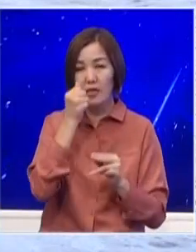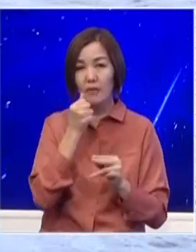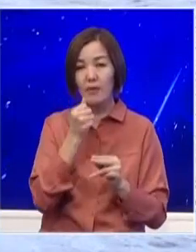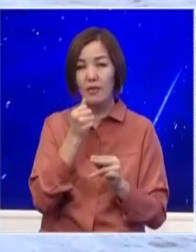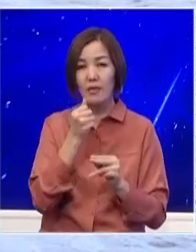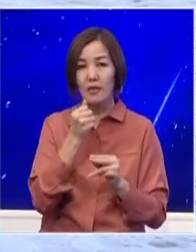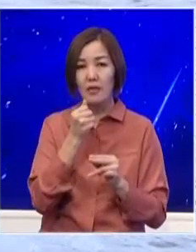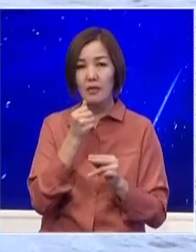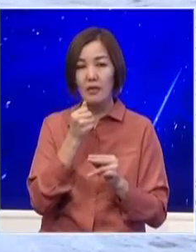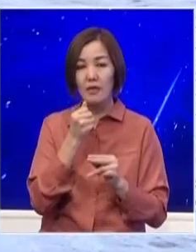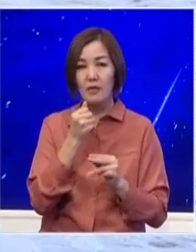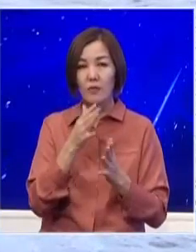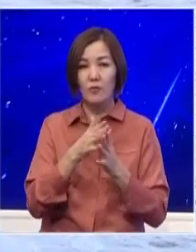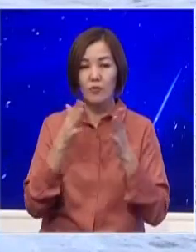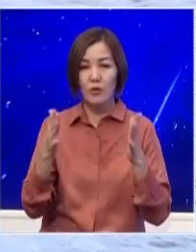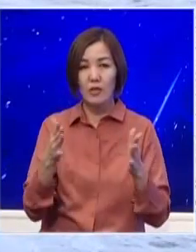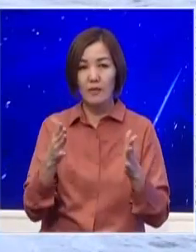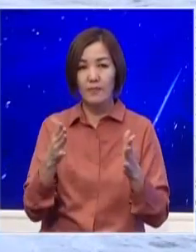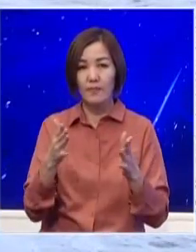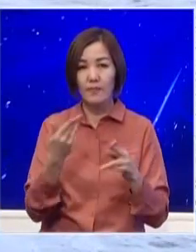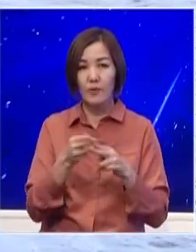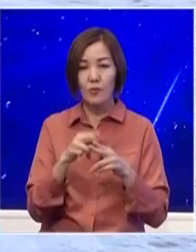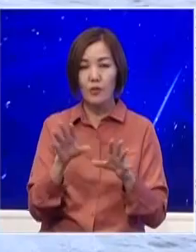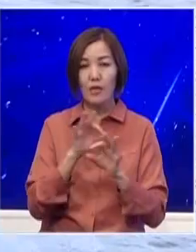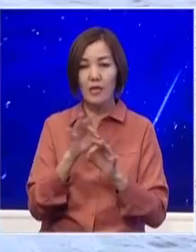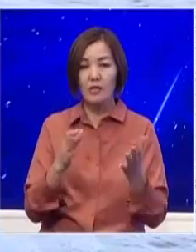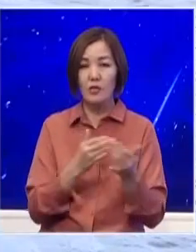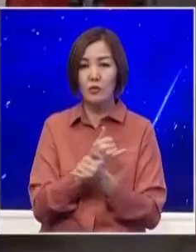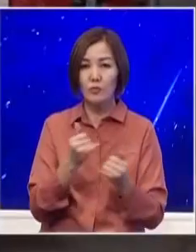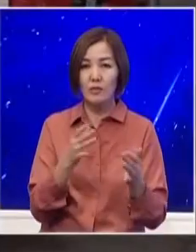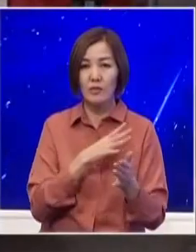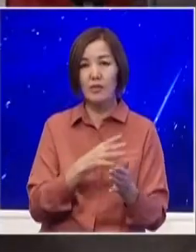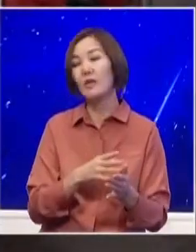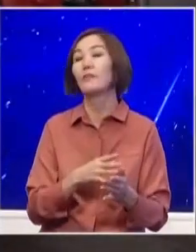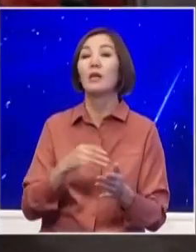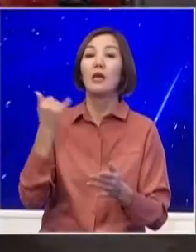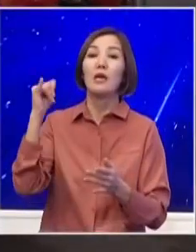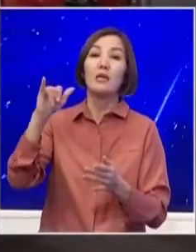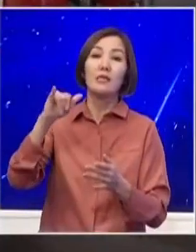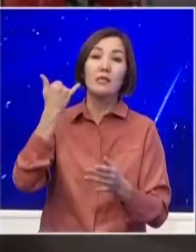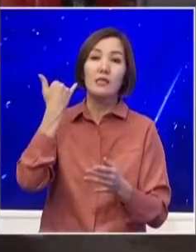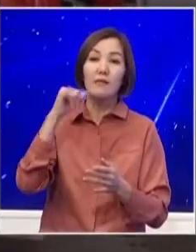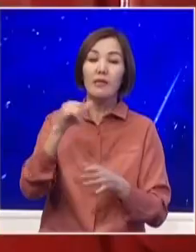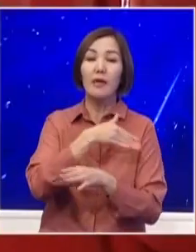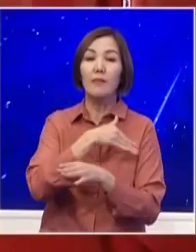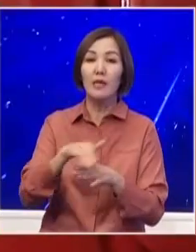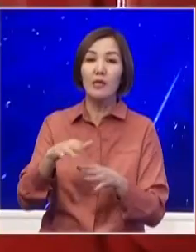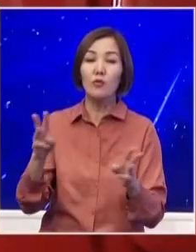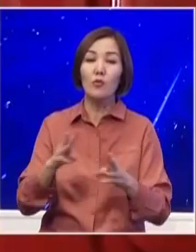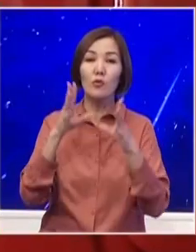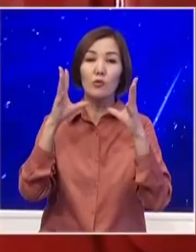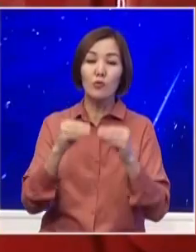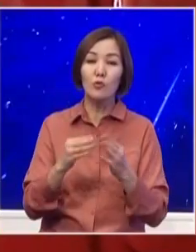айтқымыз келеді, алғысымызды білдіргіміз келеді. Өте жақсы жұмыс ұйымдастырылған. Қоңырау түскен мекенжайға нөмір 1 өрт сөндіру